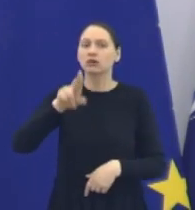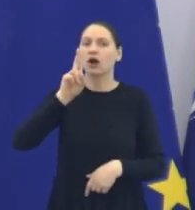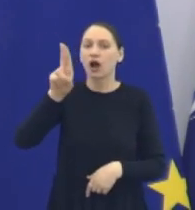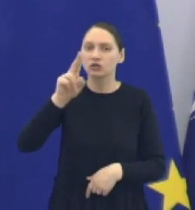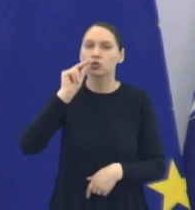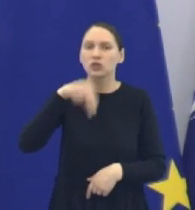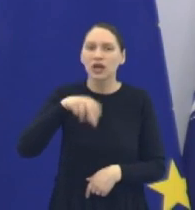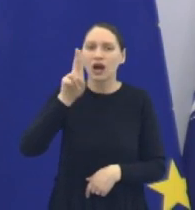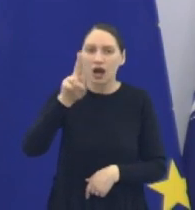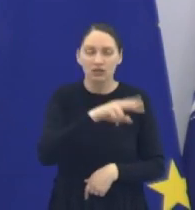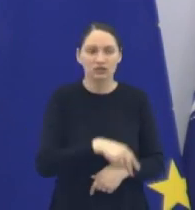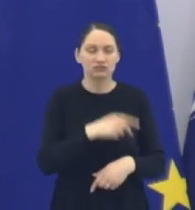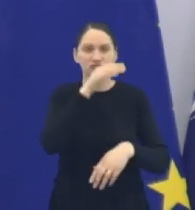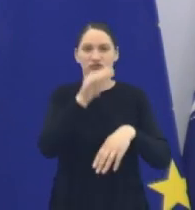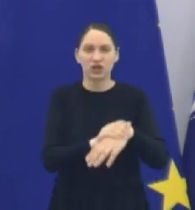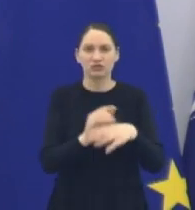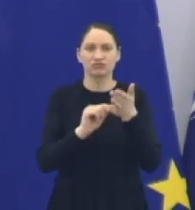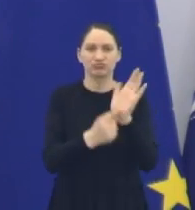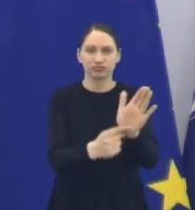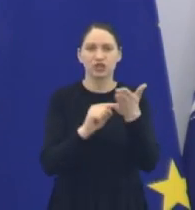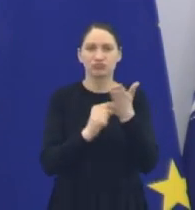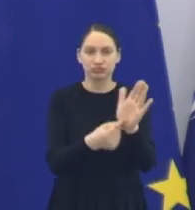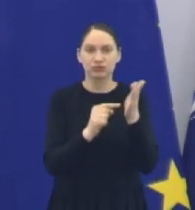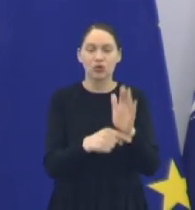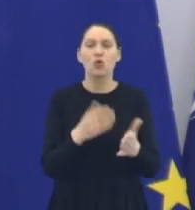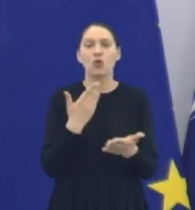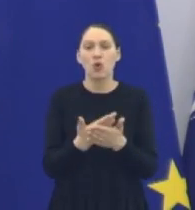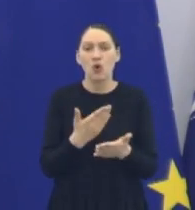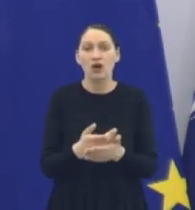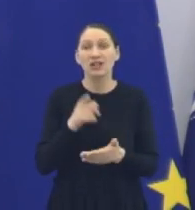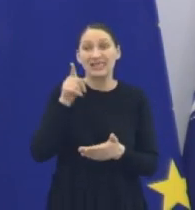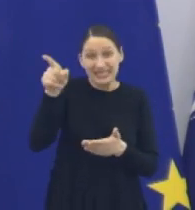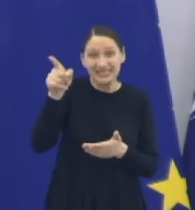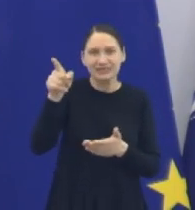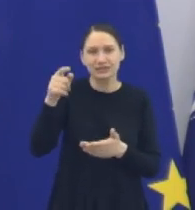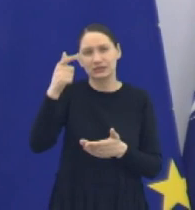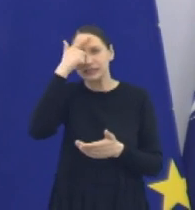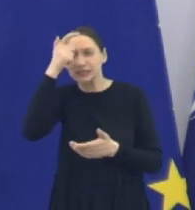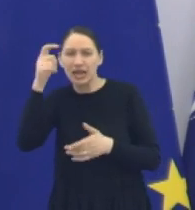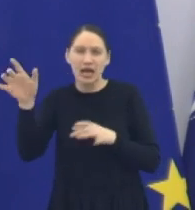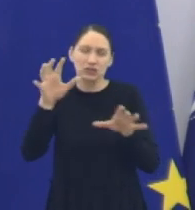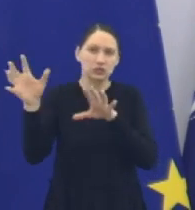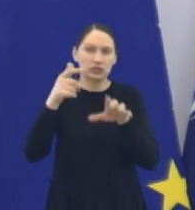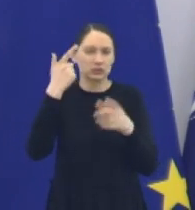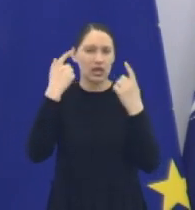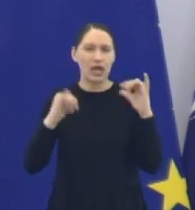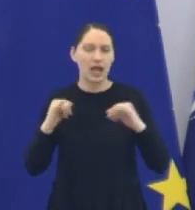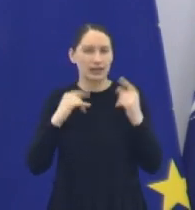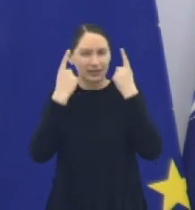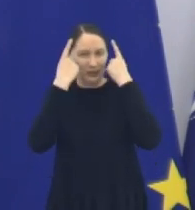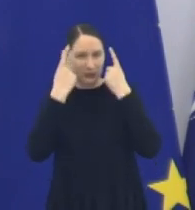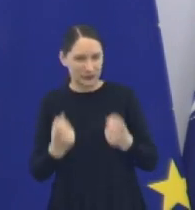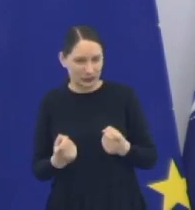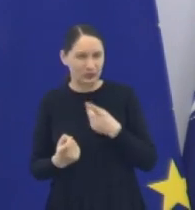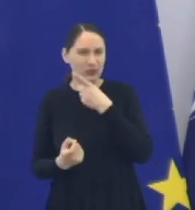įrodymai egzistuoja, nes agresorius pradeda elgtis gudriau. Jis